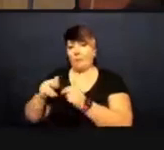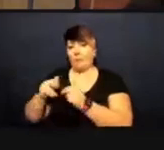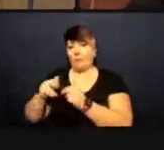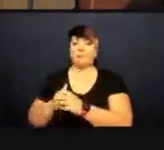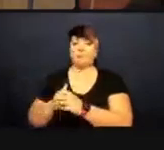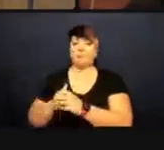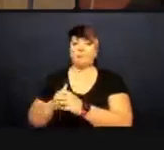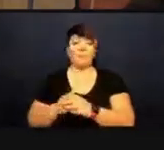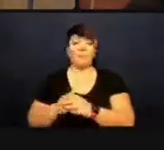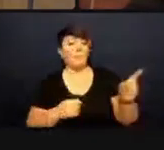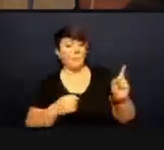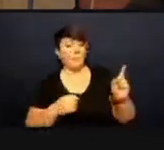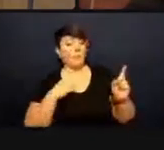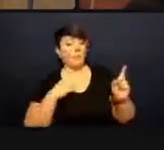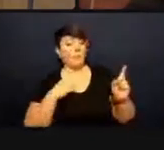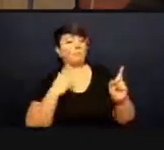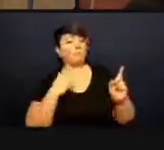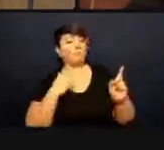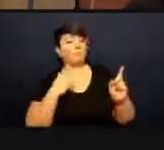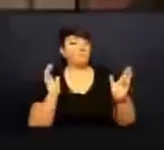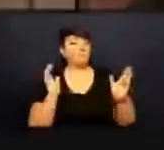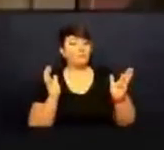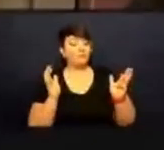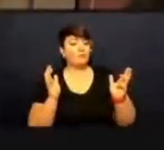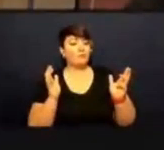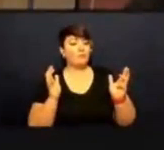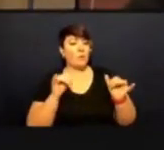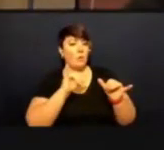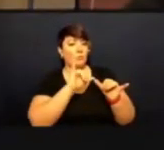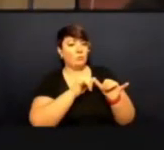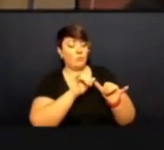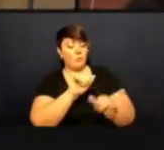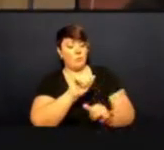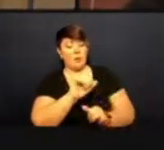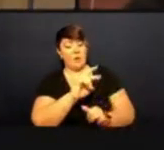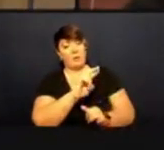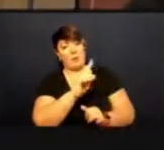maeneo ambayo yaliopo hadi pale ambapo tutajenga maeneo mapya.